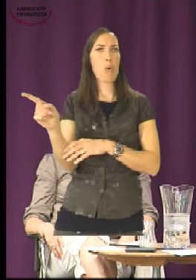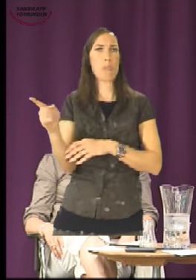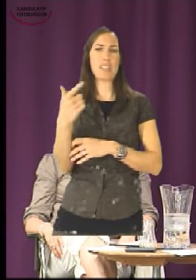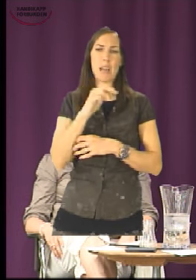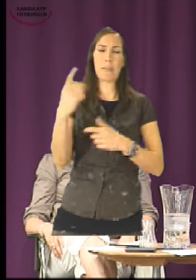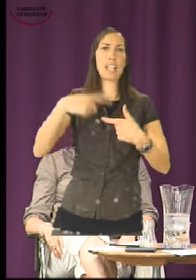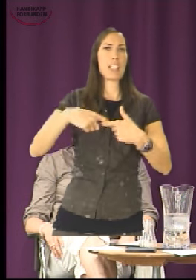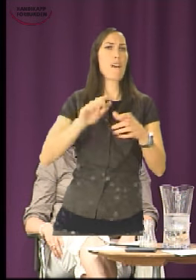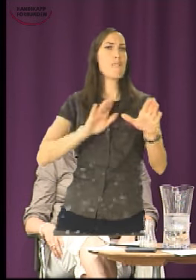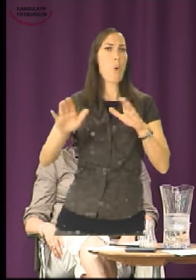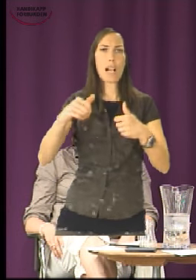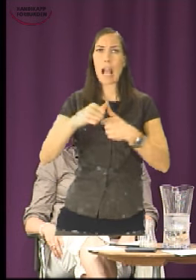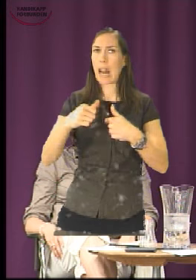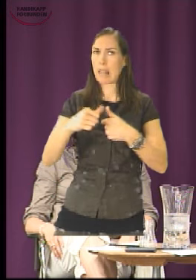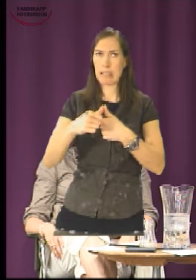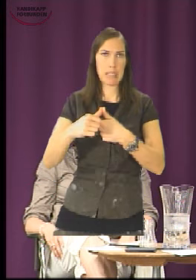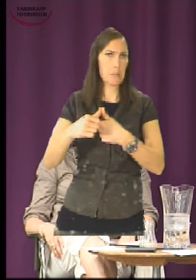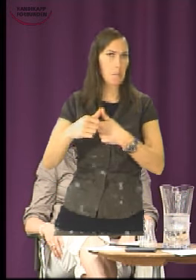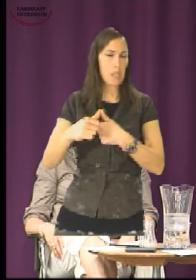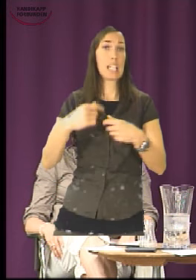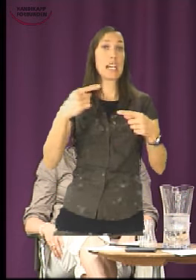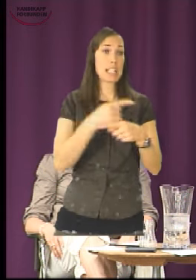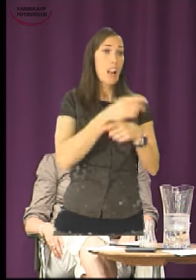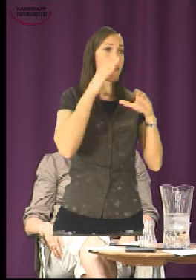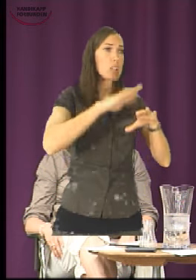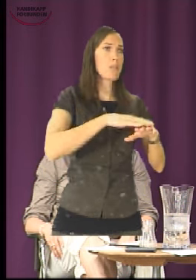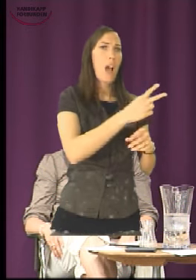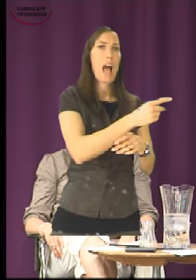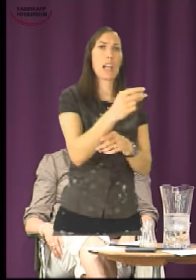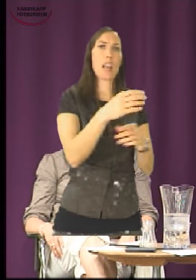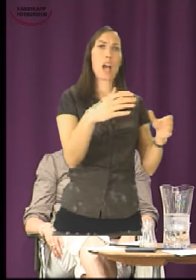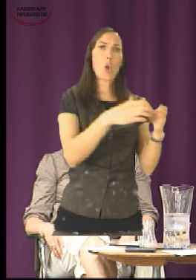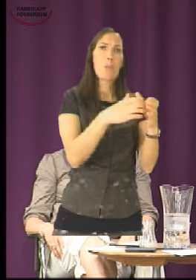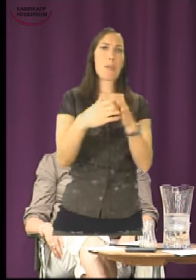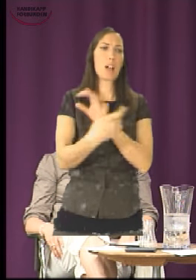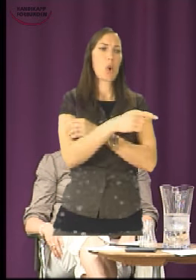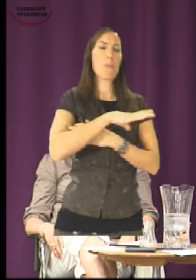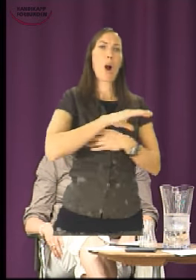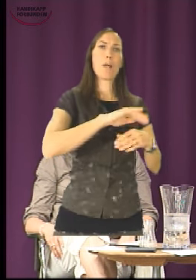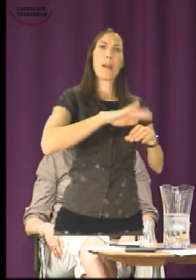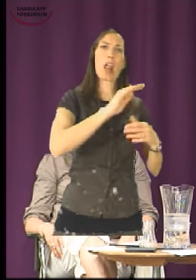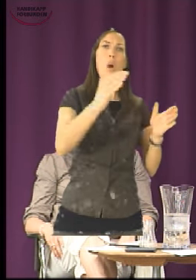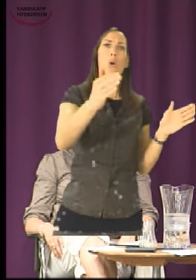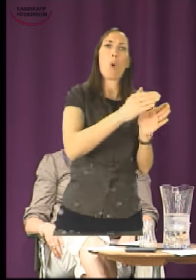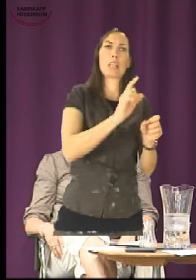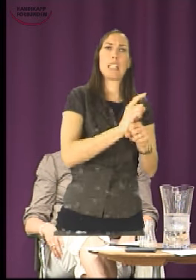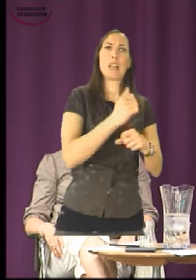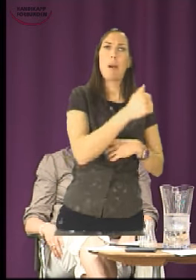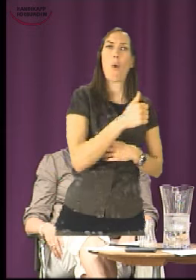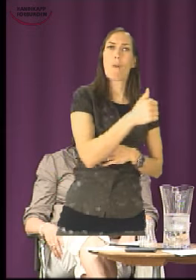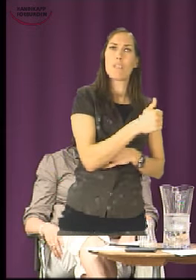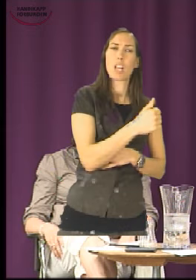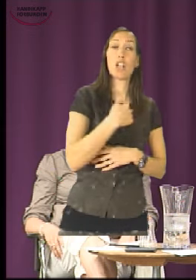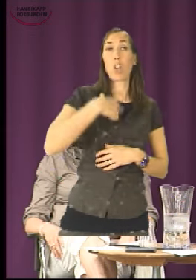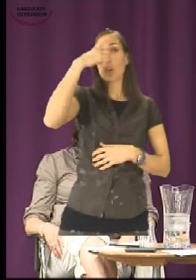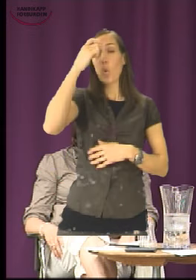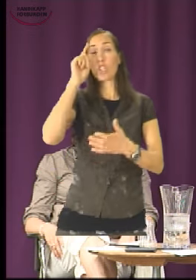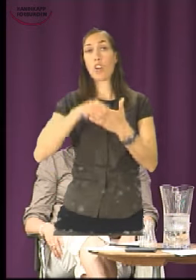vårdgarantidiskussionen. Utan det är andra grupper, de med mer korta behov, som diskuteras. Och jag tror att svaret på att få en